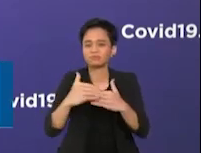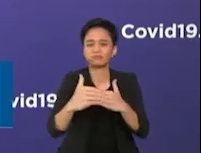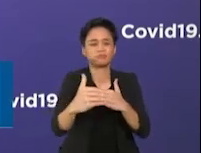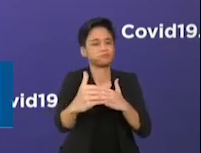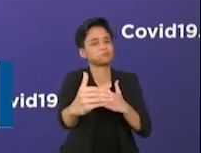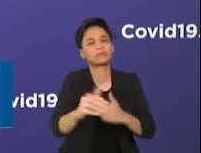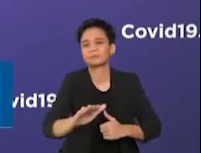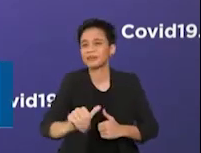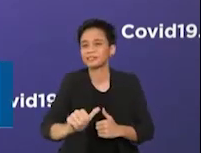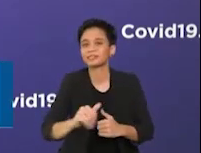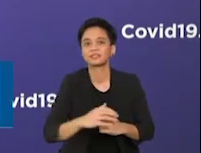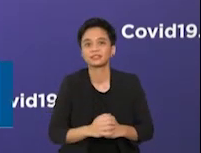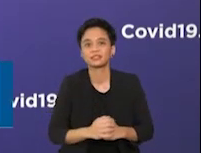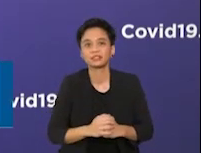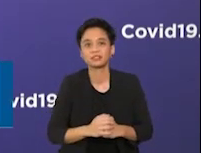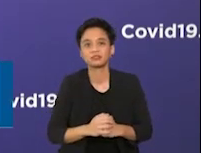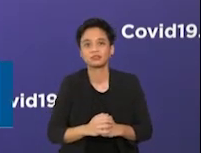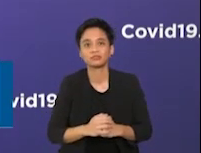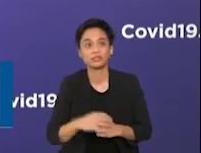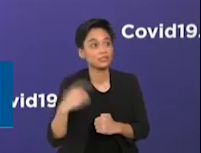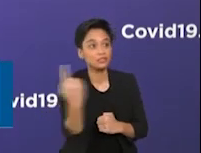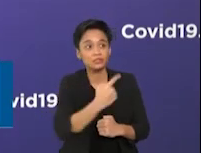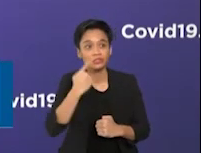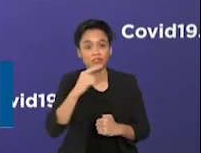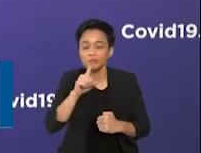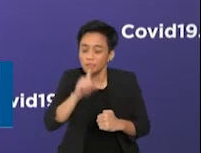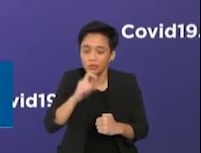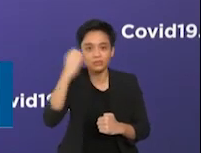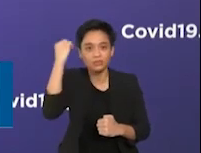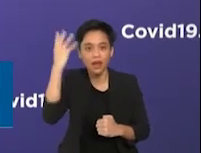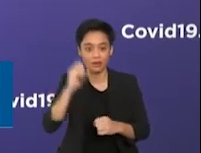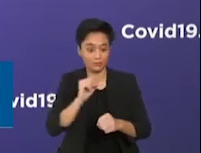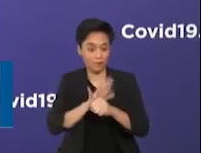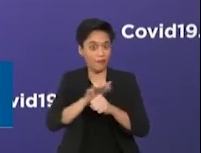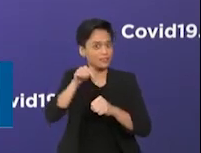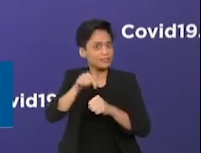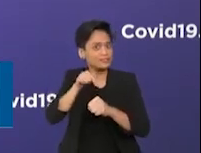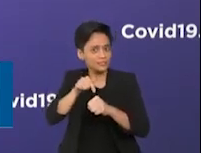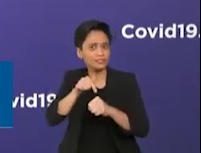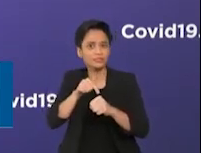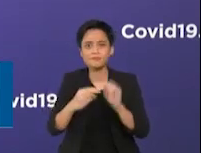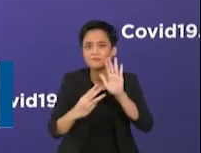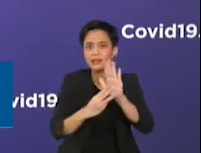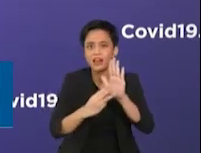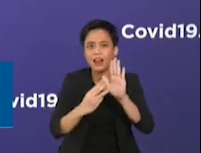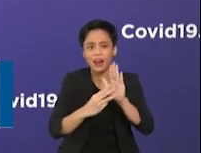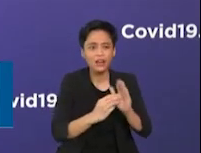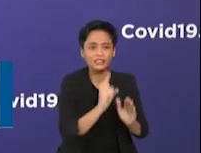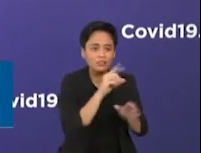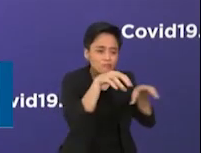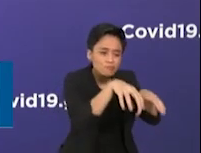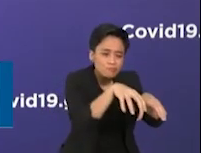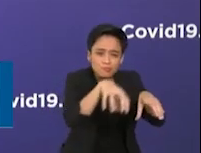kita harus menyadari bahwa permasalahan pandemic of it 19 Bukan hanya permasalahan satu